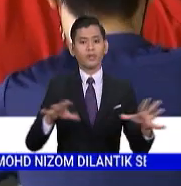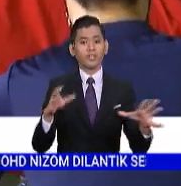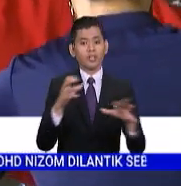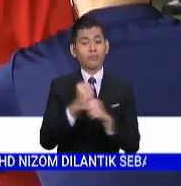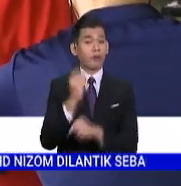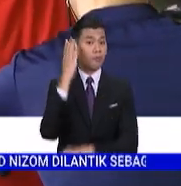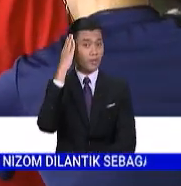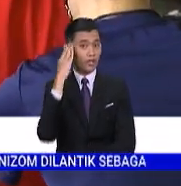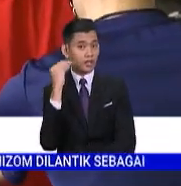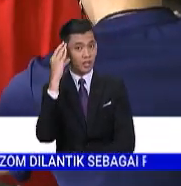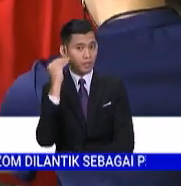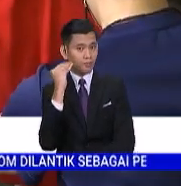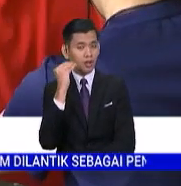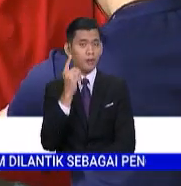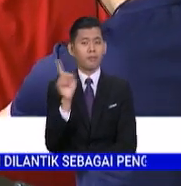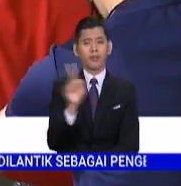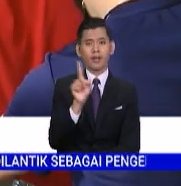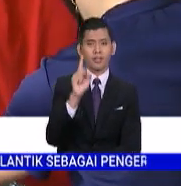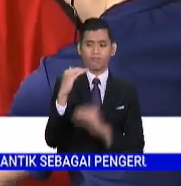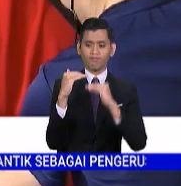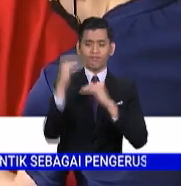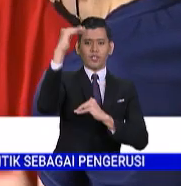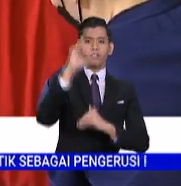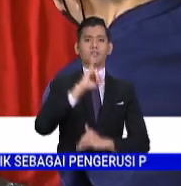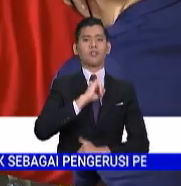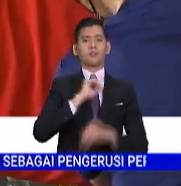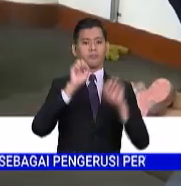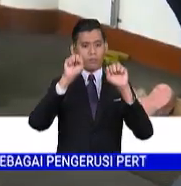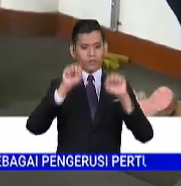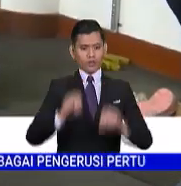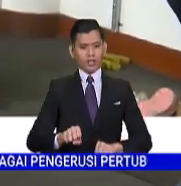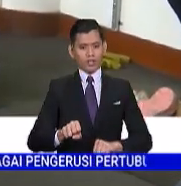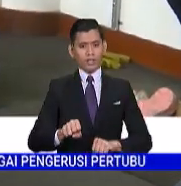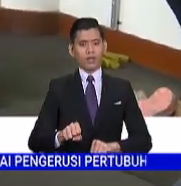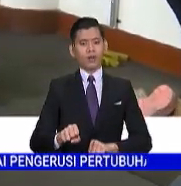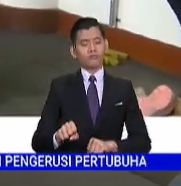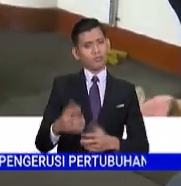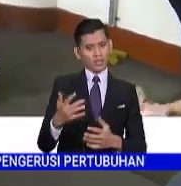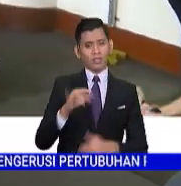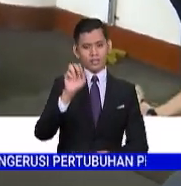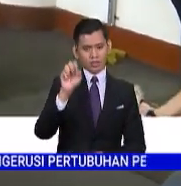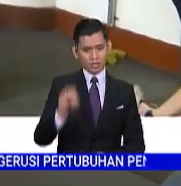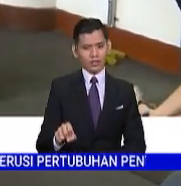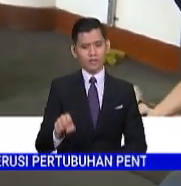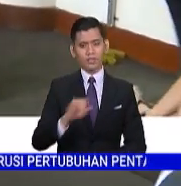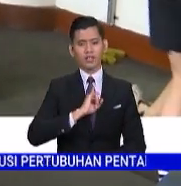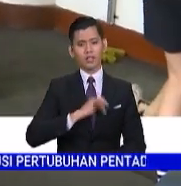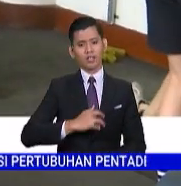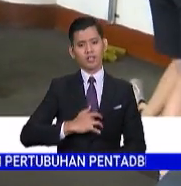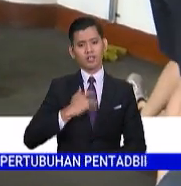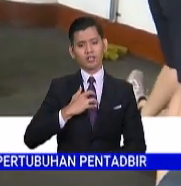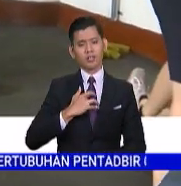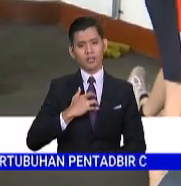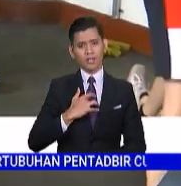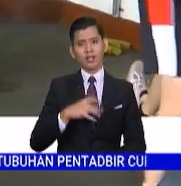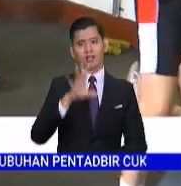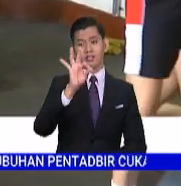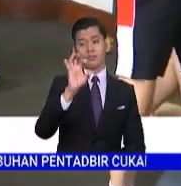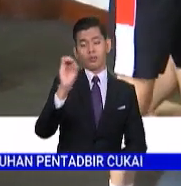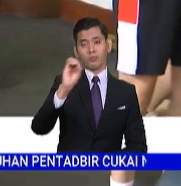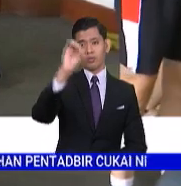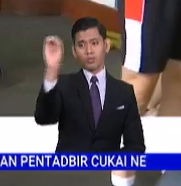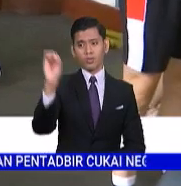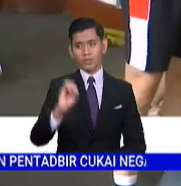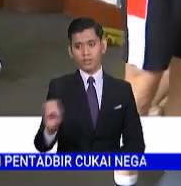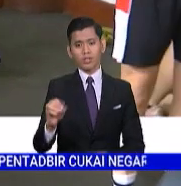yang maksimum saya, mana yang saya boleh pergi ni lah, walaupun memang saya rasa saya almost 90%